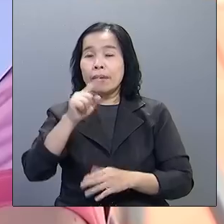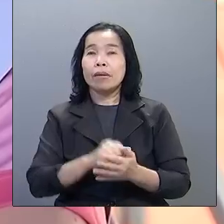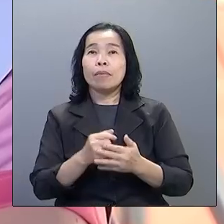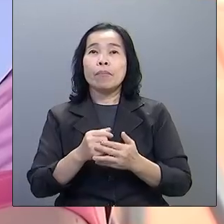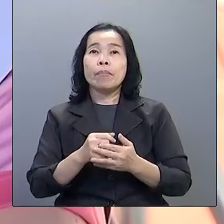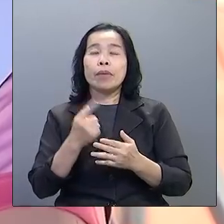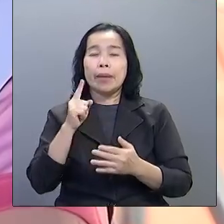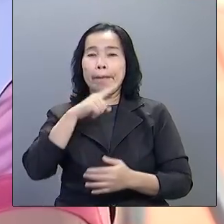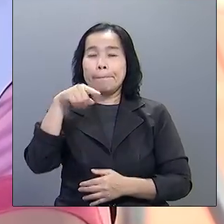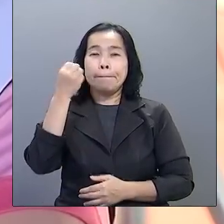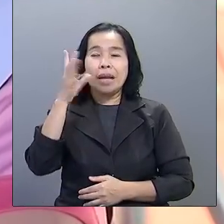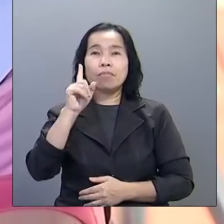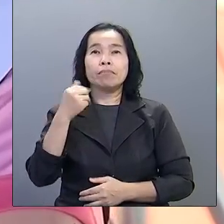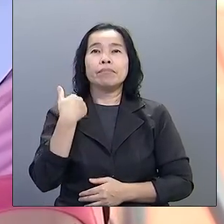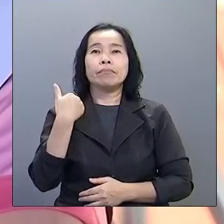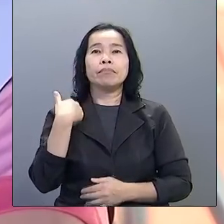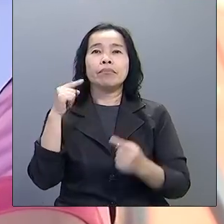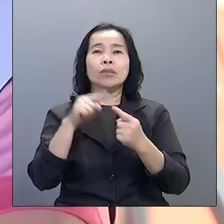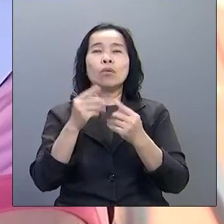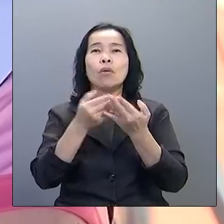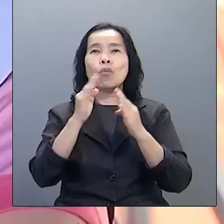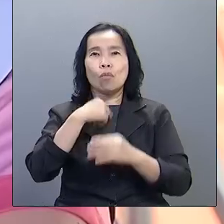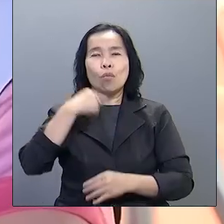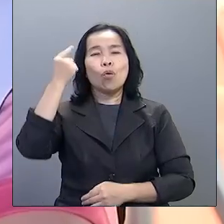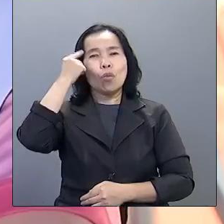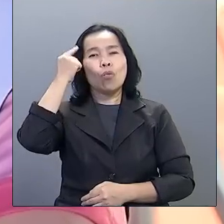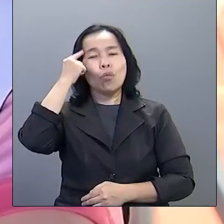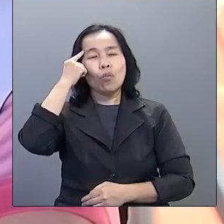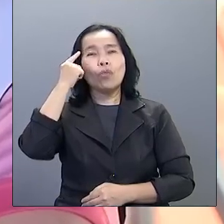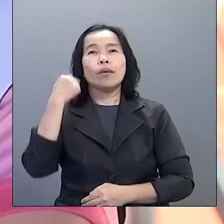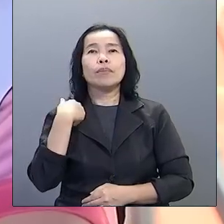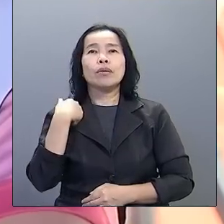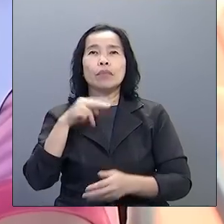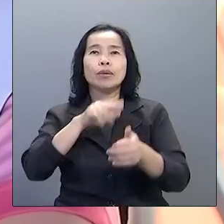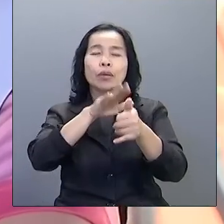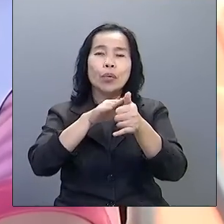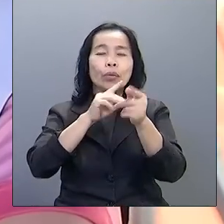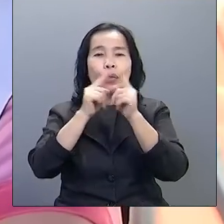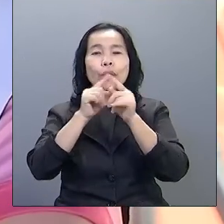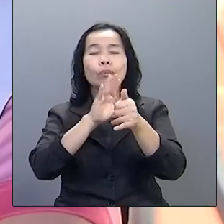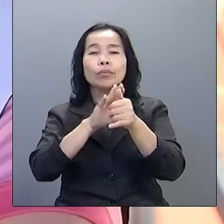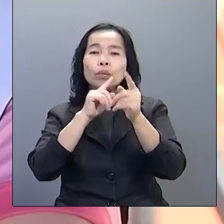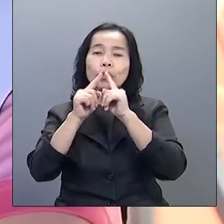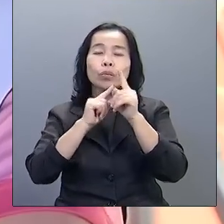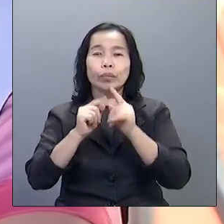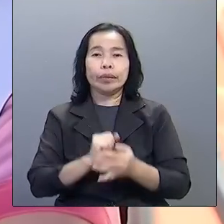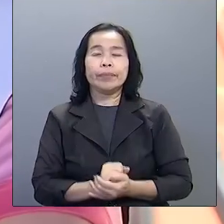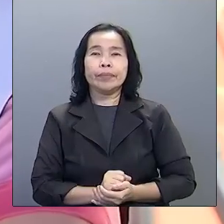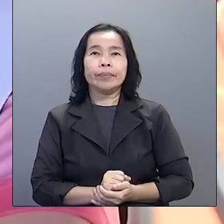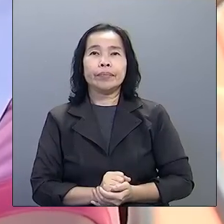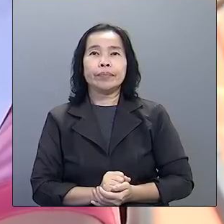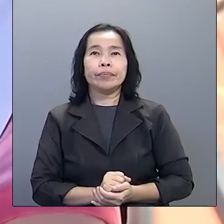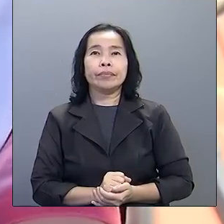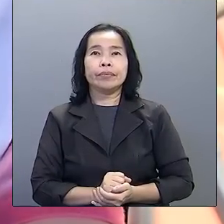คือส่วนใหญ่เราจะลงเข้าไปหานะคะเพราะว่าเขาไม่เดินมาหาเราเราต้องเดินเข้าไปหาเขาค่ะ ค่ะ ค่ะค่ะ